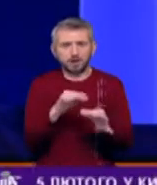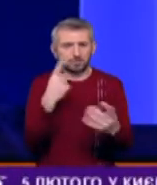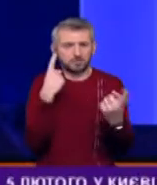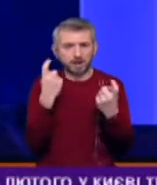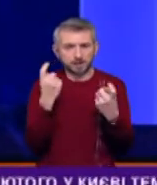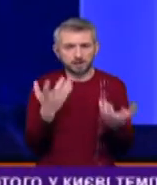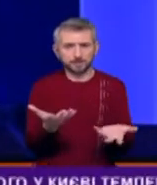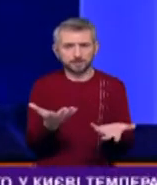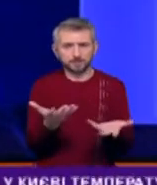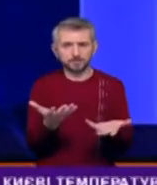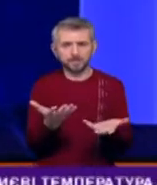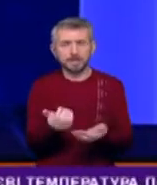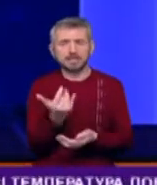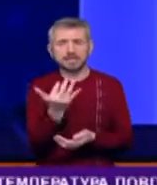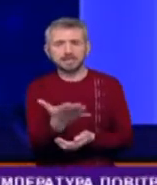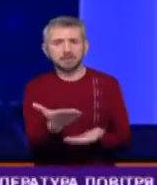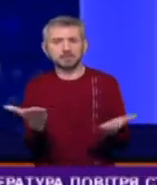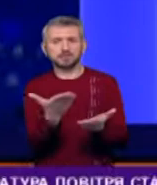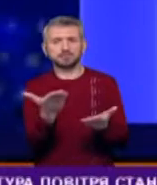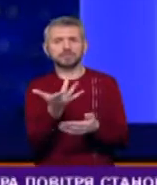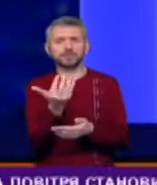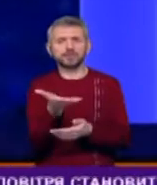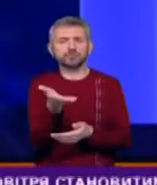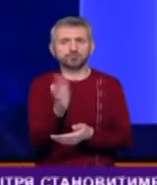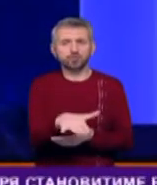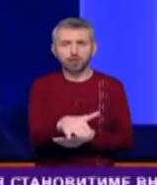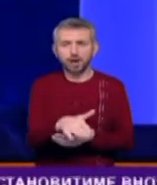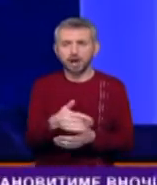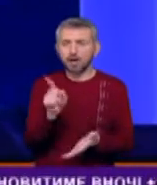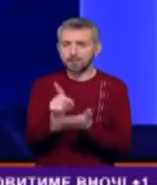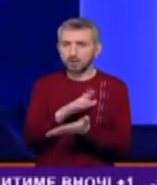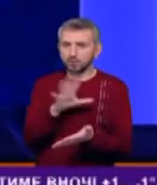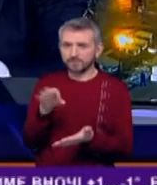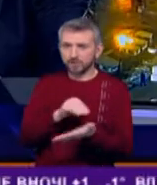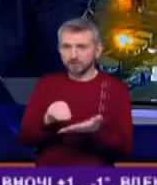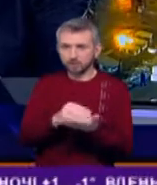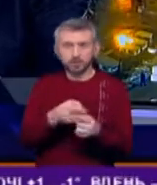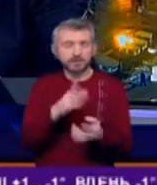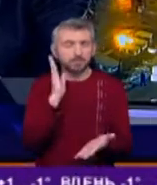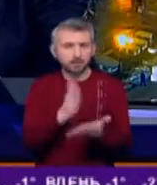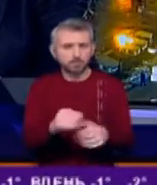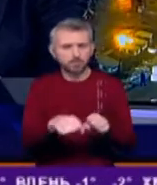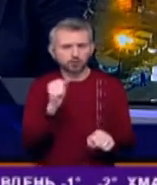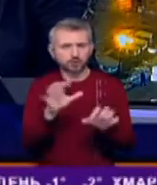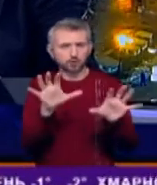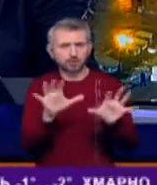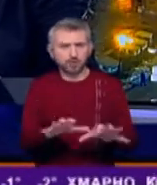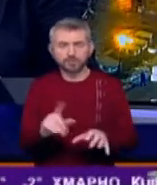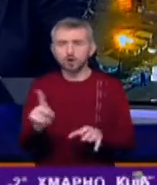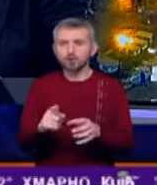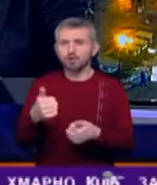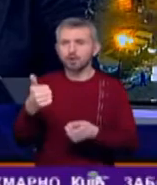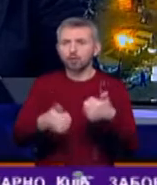даних, скільки, який наклад. А це ж має все бути написано? Це пряме порушення законодавства. Тому що для того, щоб